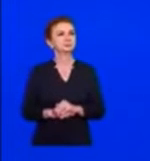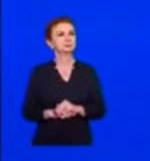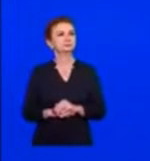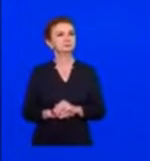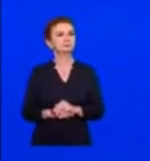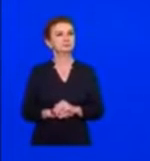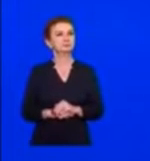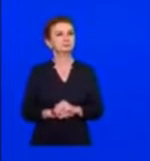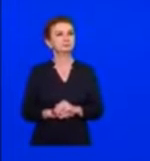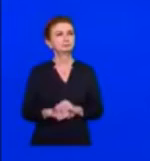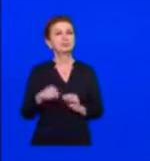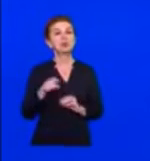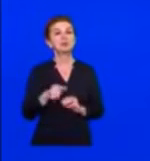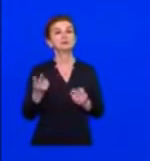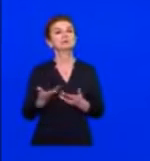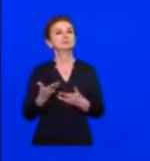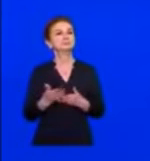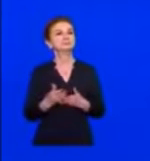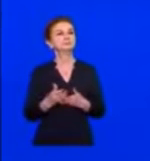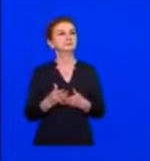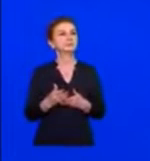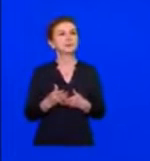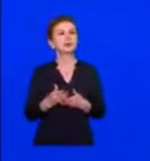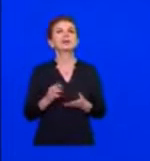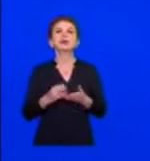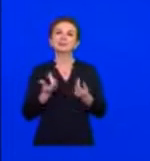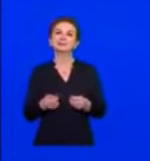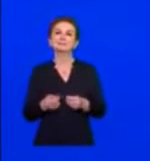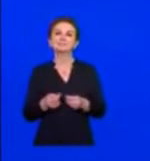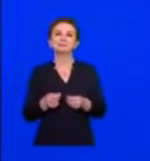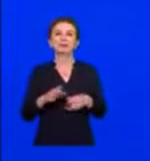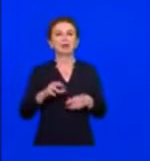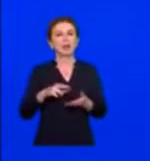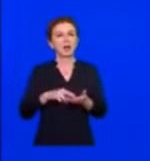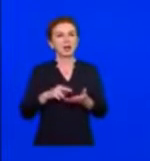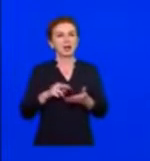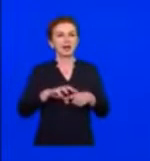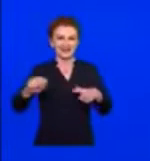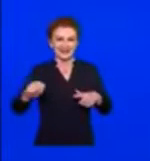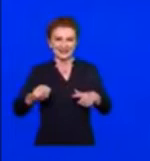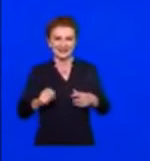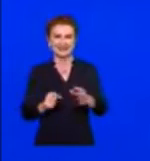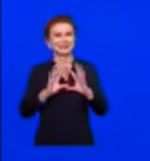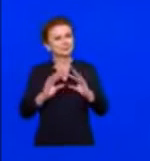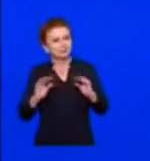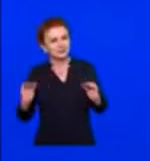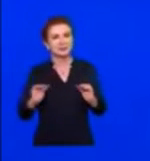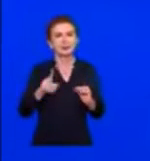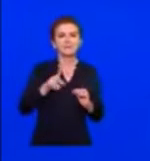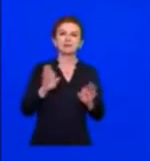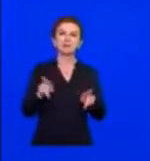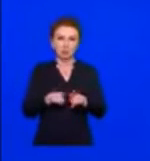To luzowanie społeczne, luzowanie obejmie również ważną dziedzinę w służbie zdrowia, jaką